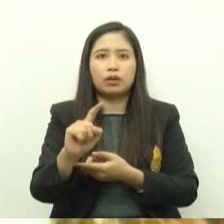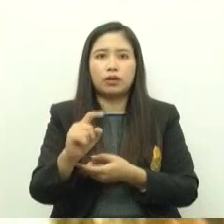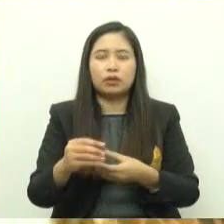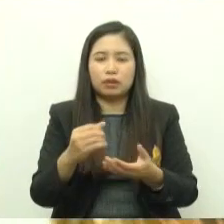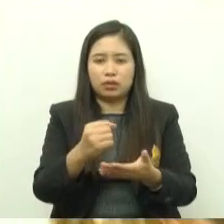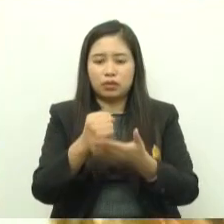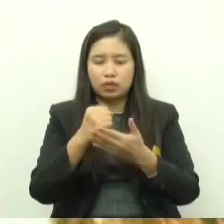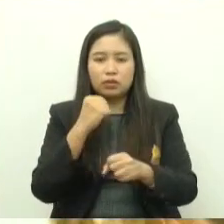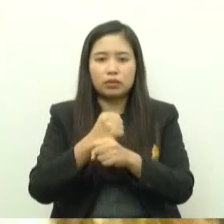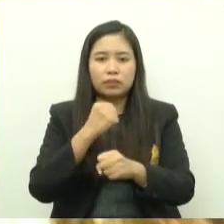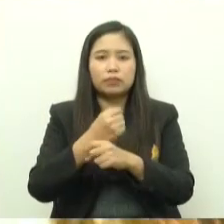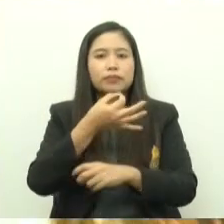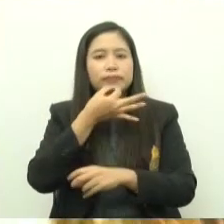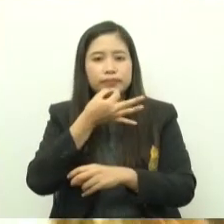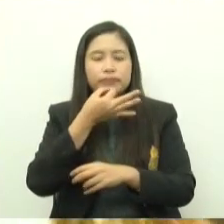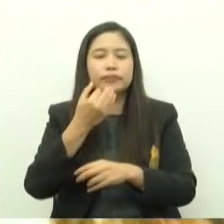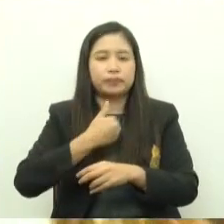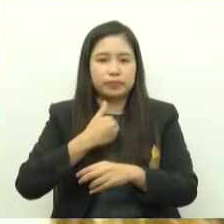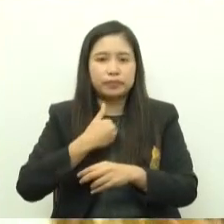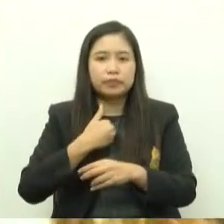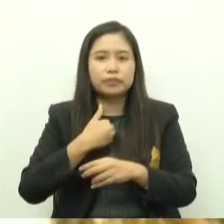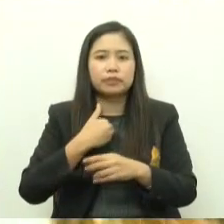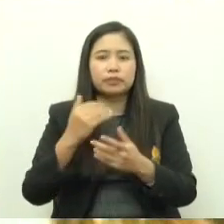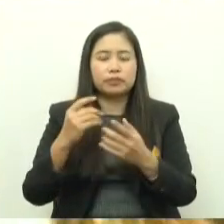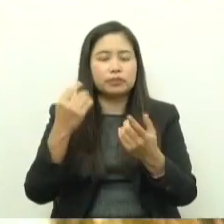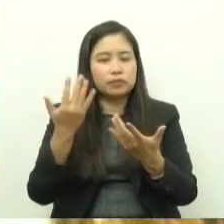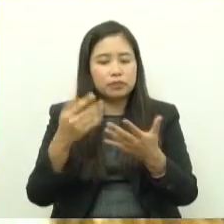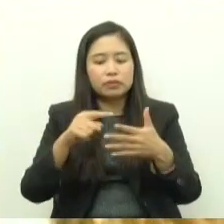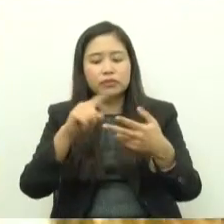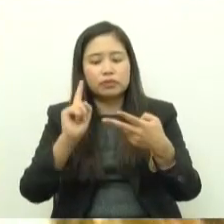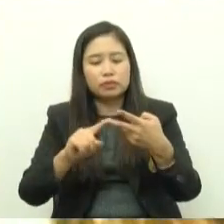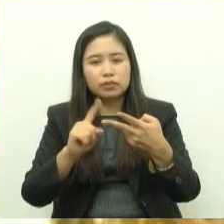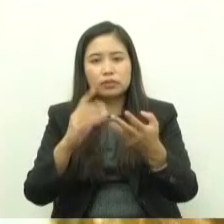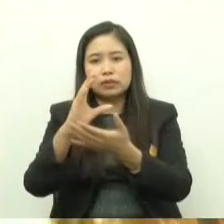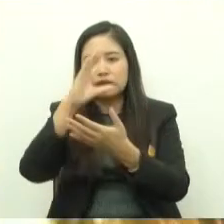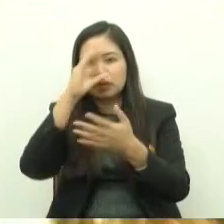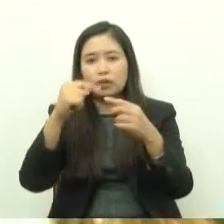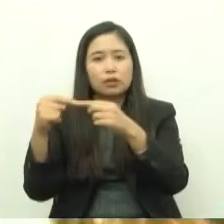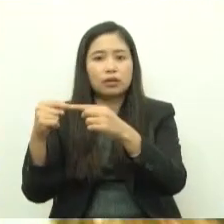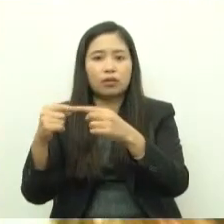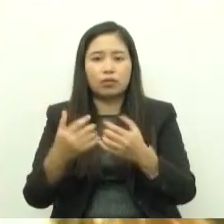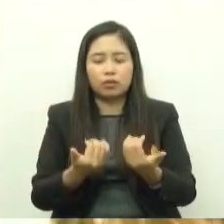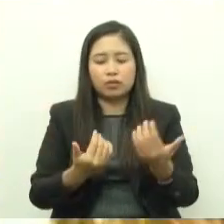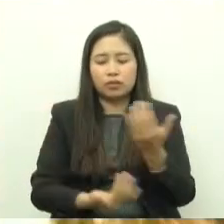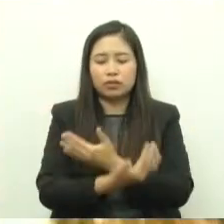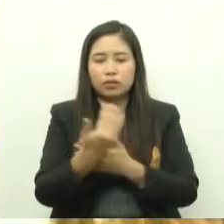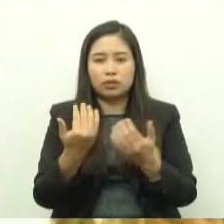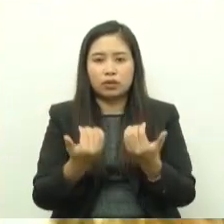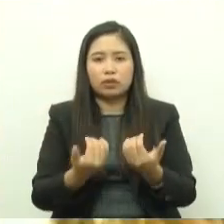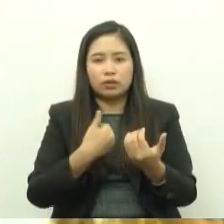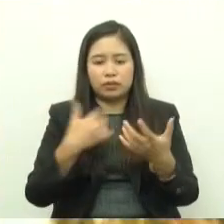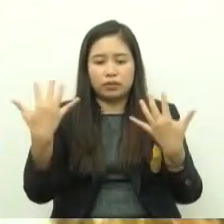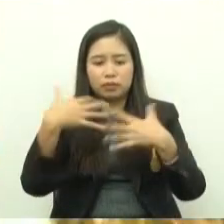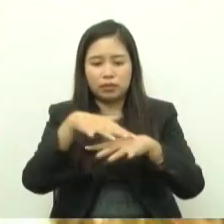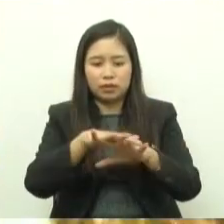งานทำนะคะแล้วก็เพื่อการศึกษาต่อนะคะการได้รับโอกาสตรงเนี้ยเราก็มีการประสาเครือข่ายนะ